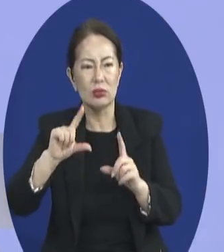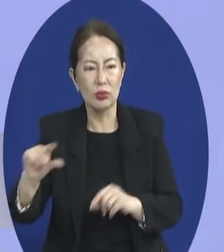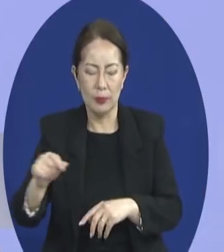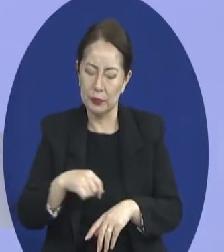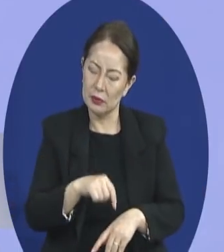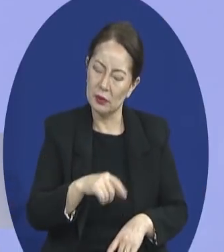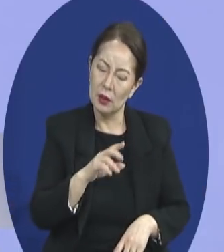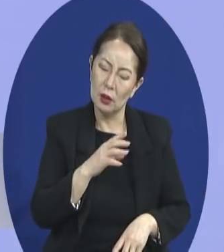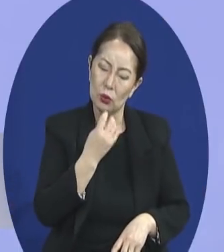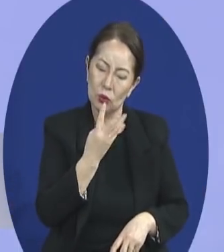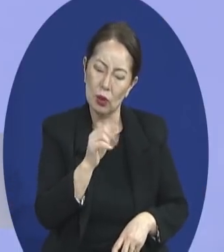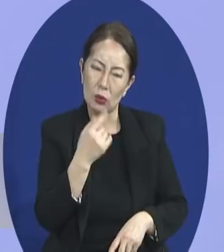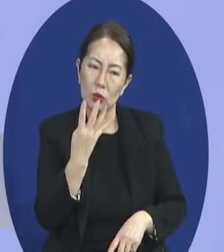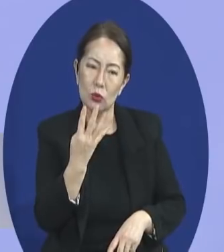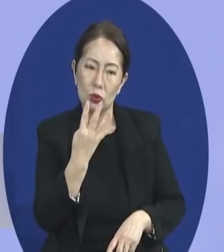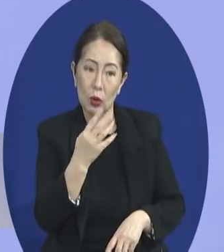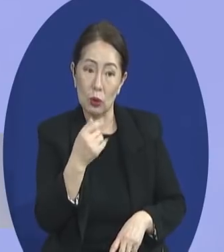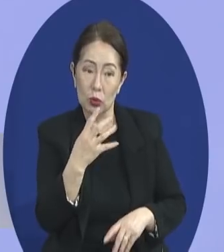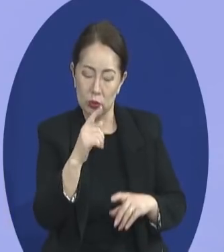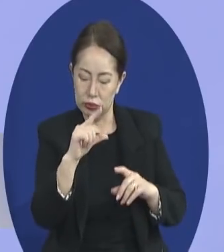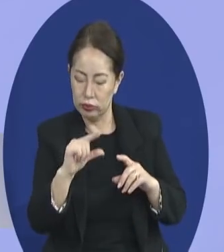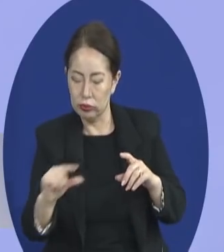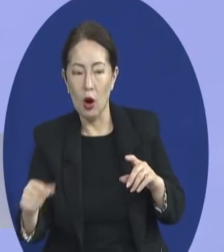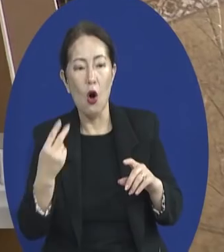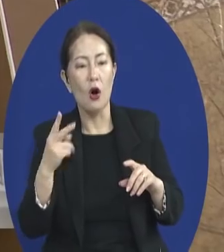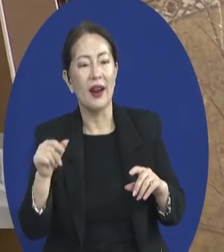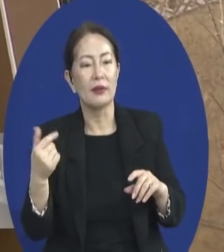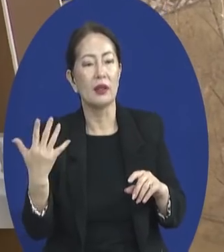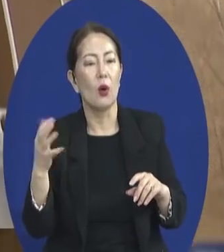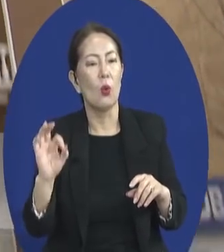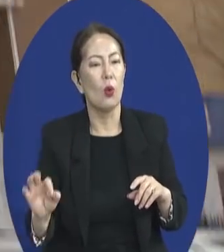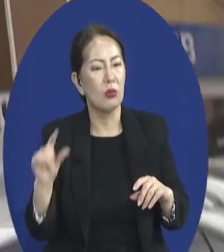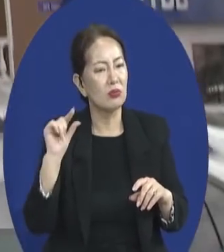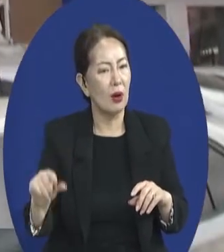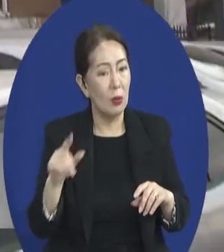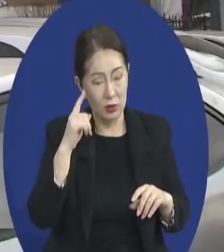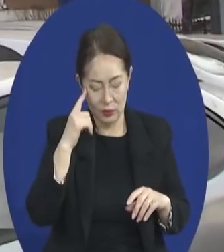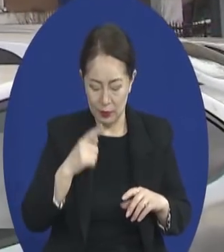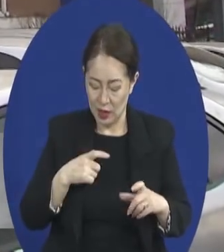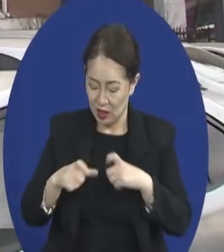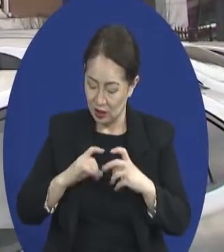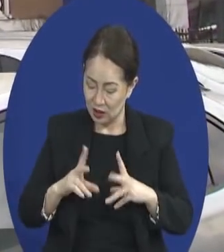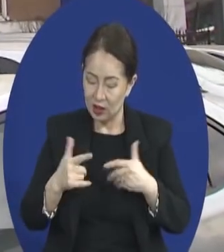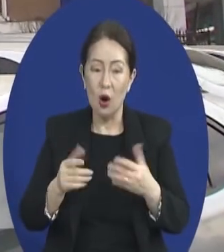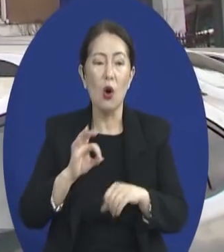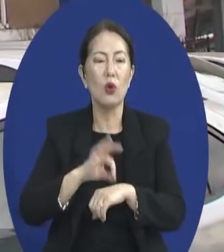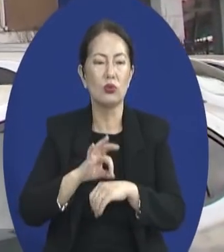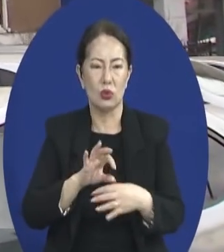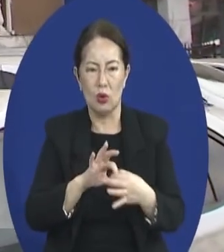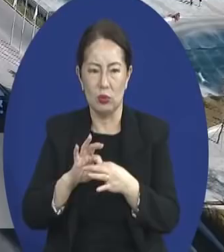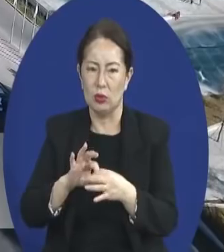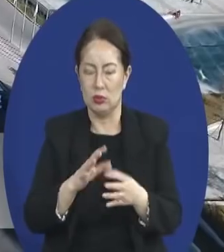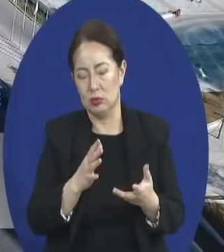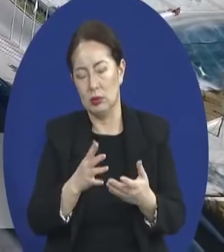4.4%-аас 2.5% болж бууруулад байна. Манай улсын хувьд эдийн засгийн сэргэлт өвчний тархалтаас шалтгаалan мөн адил саарах эрсдэлтэй